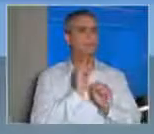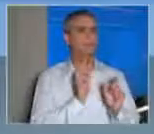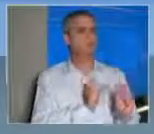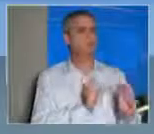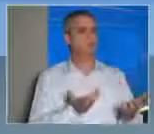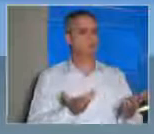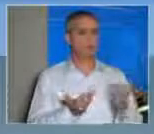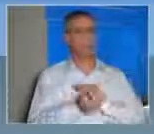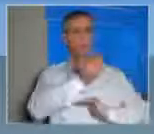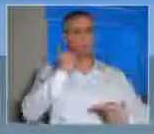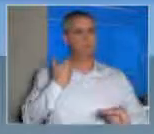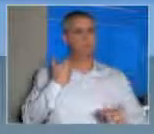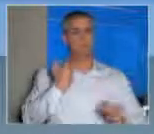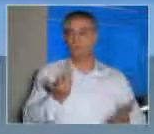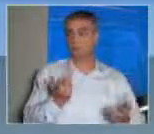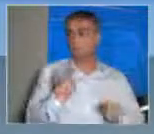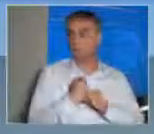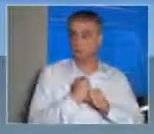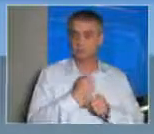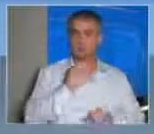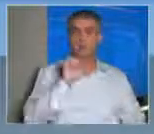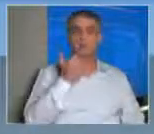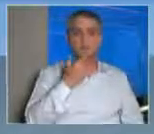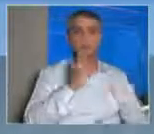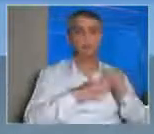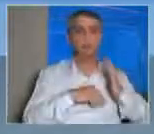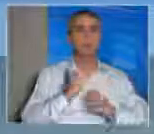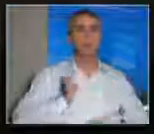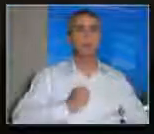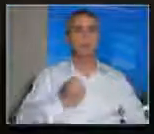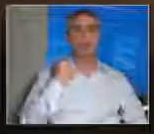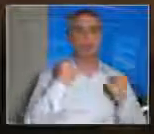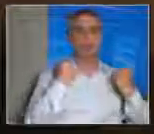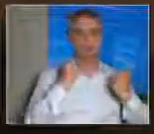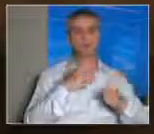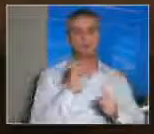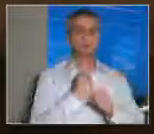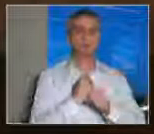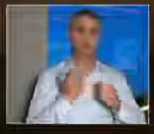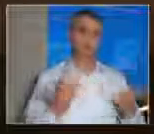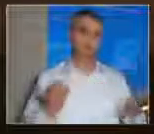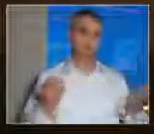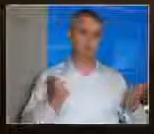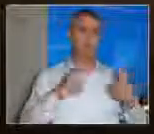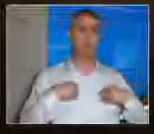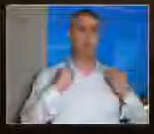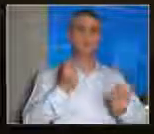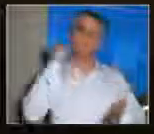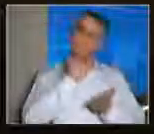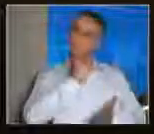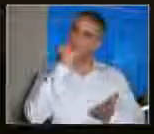זה מבעוד מועד? ברמה המעשית, קודם כל, בונים צהל חזק, וזה מה שעושים, וגם נותנים